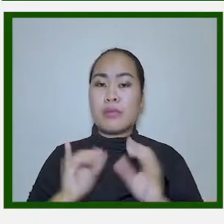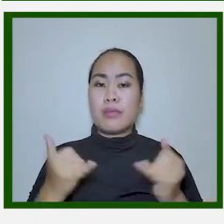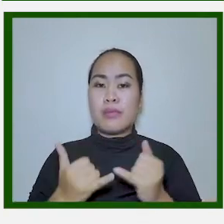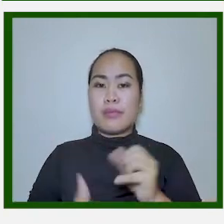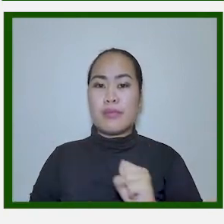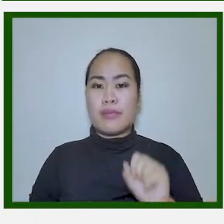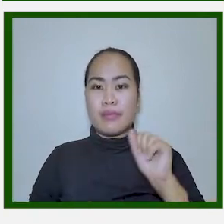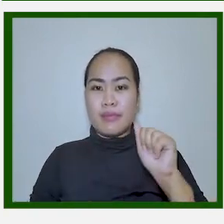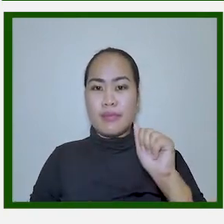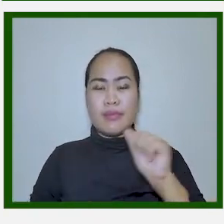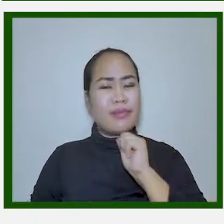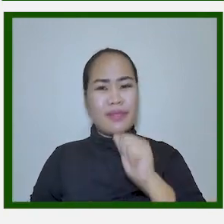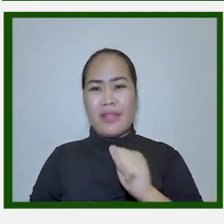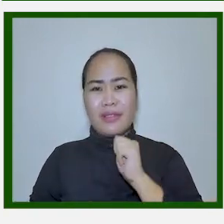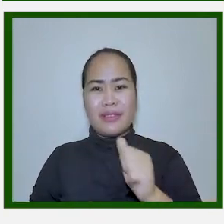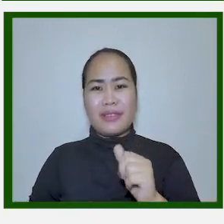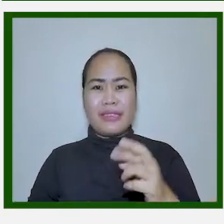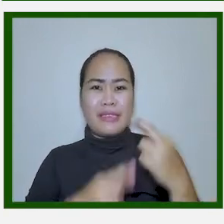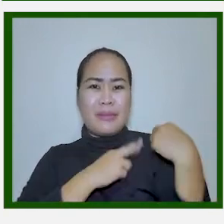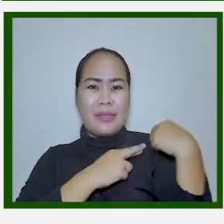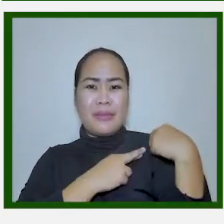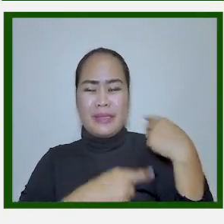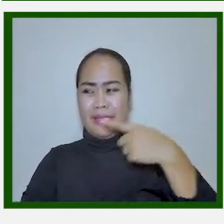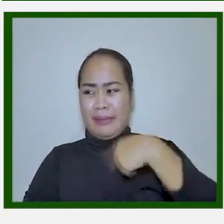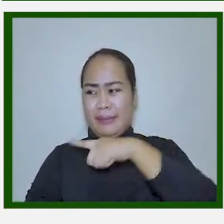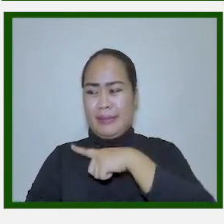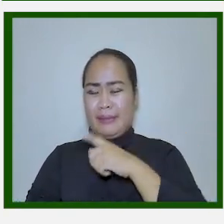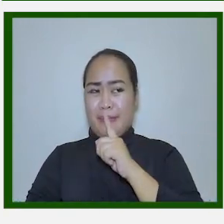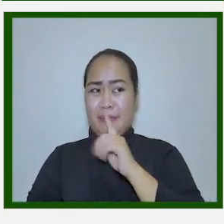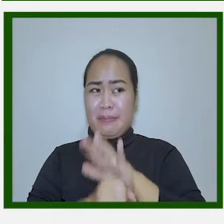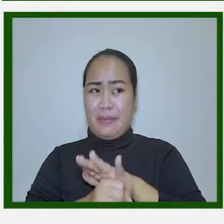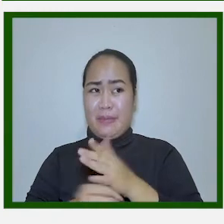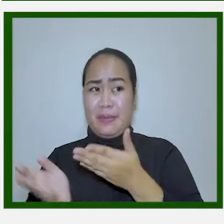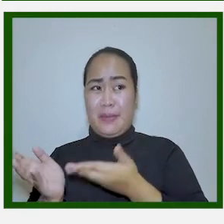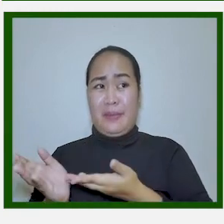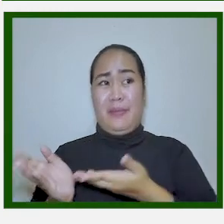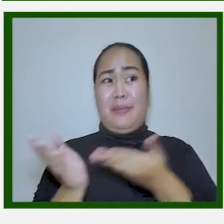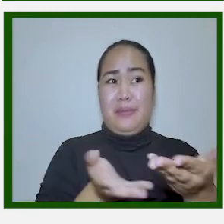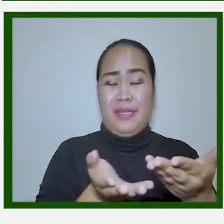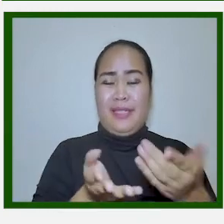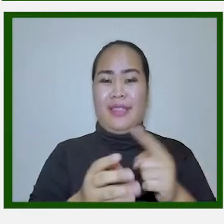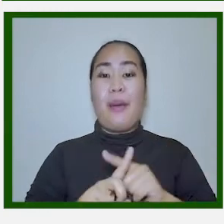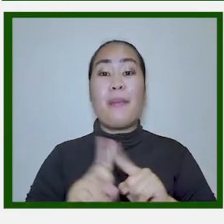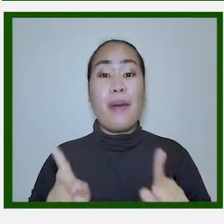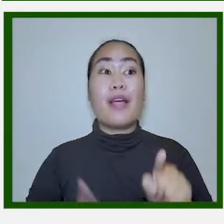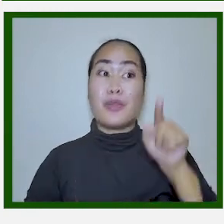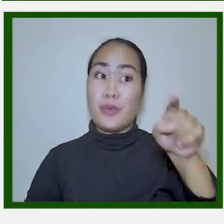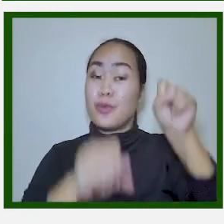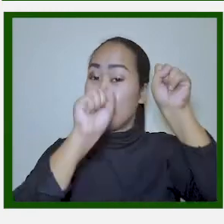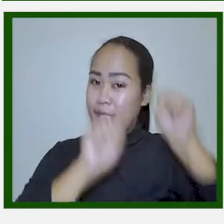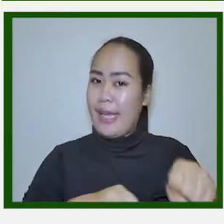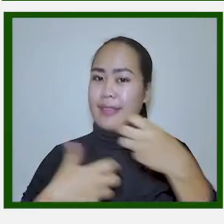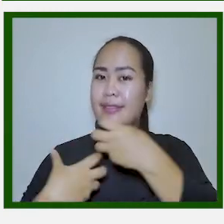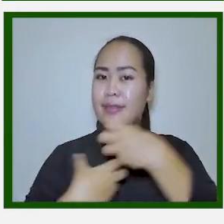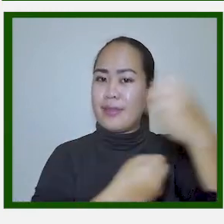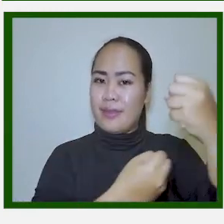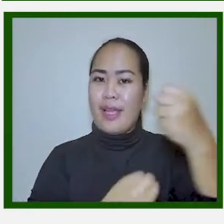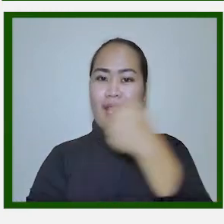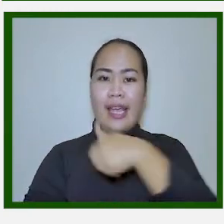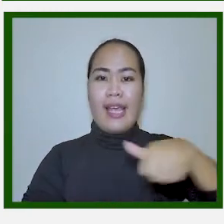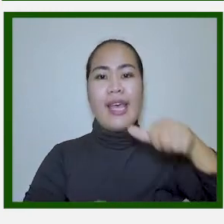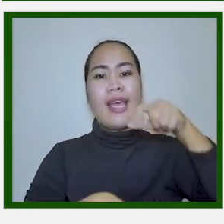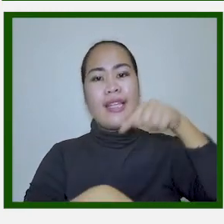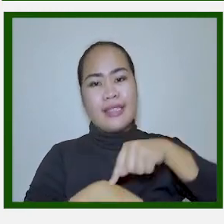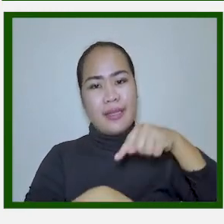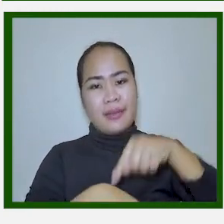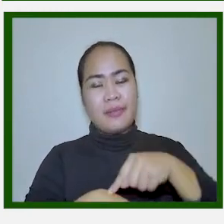po, ah. Opo, opo. Kung, pero pwede nyo pong kunin anytime dito po sa aming barangay. So, yun lamang po, no, may mga